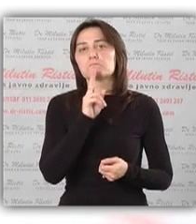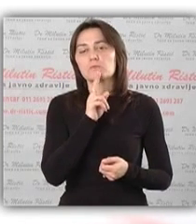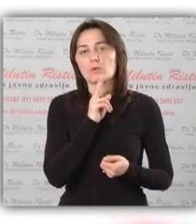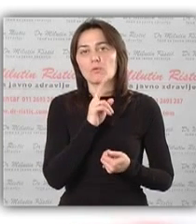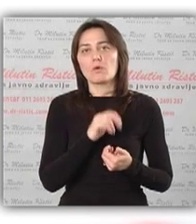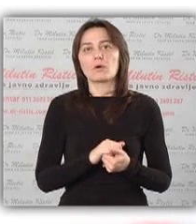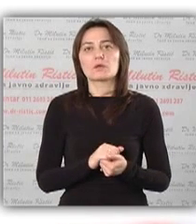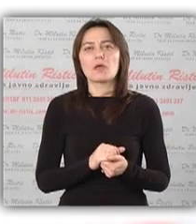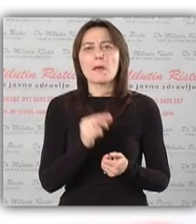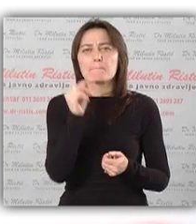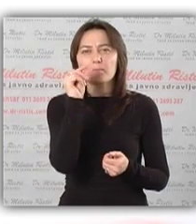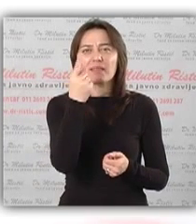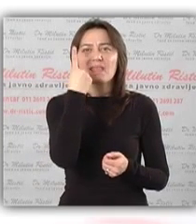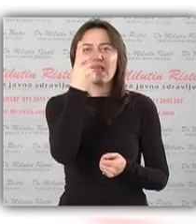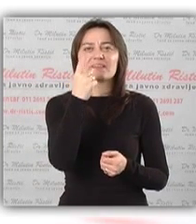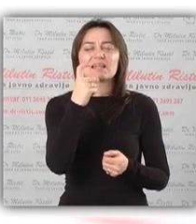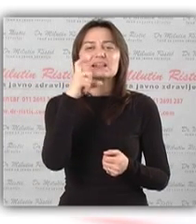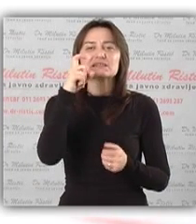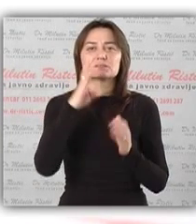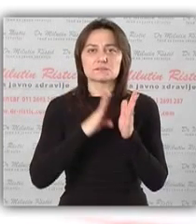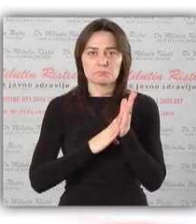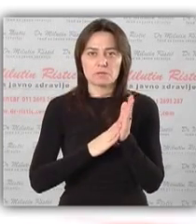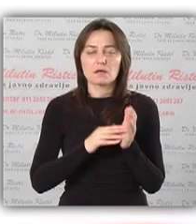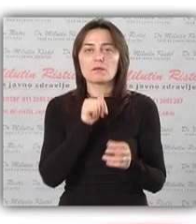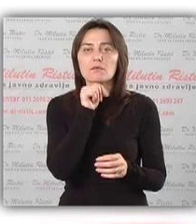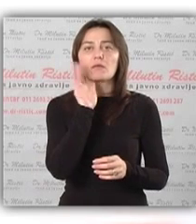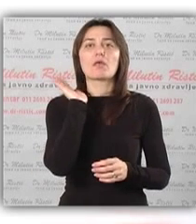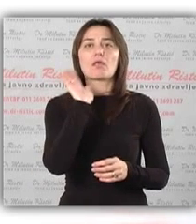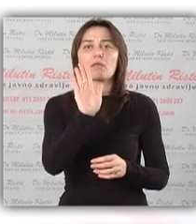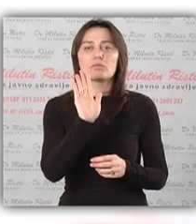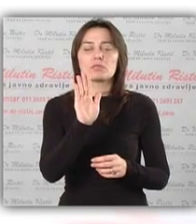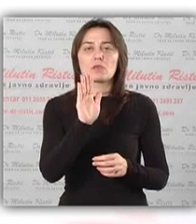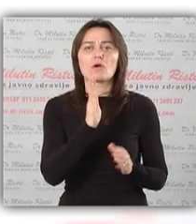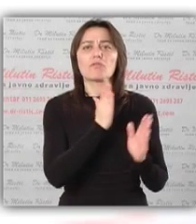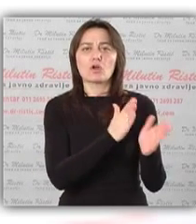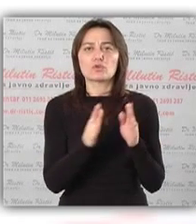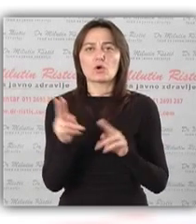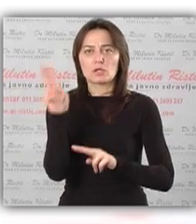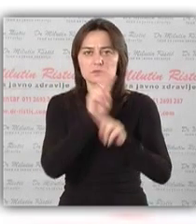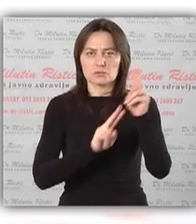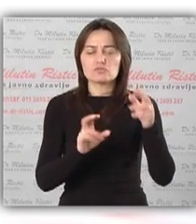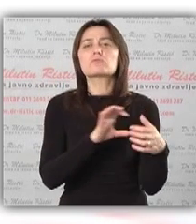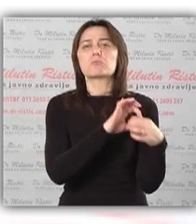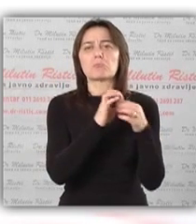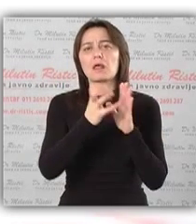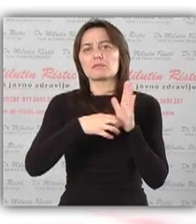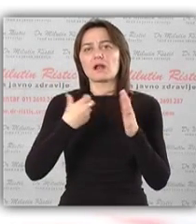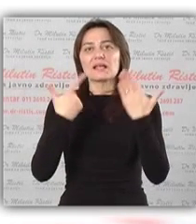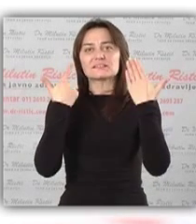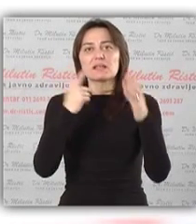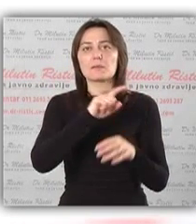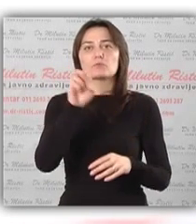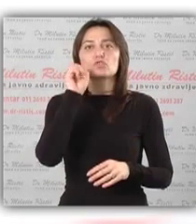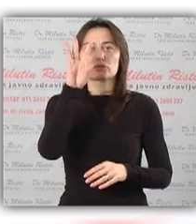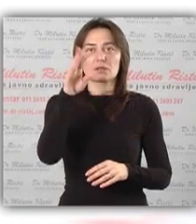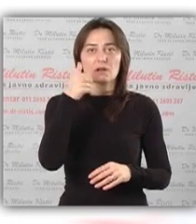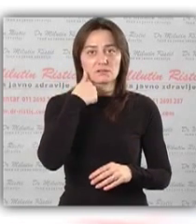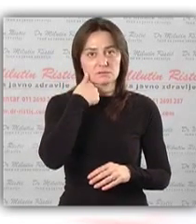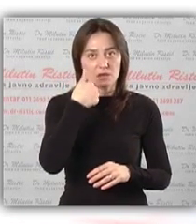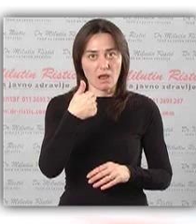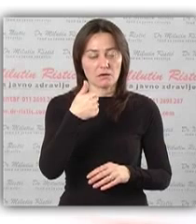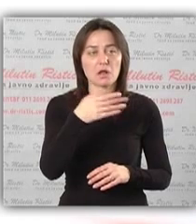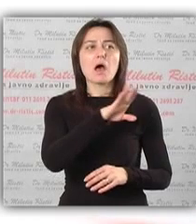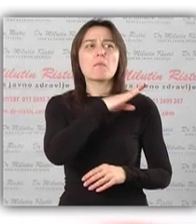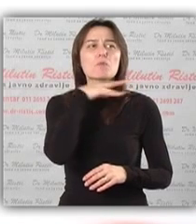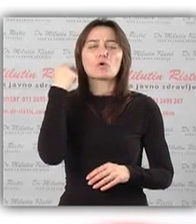afte, koje su manje od 1 cm i njihov tok izlečenja najčešće traje od 7